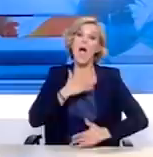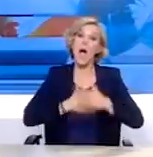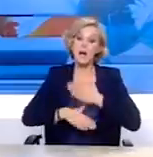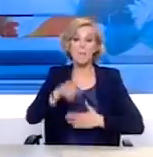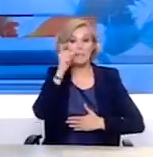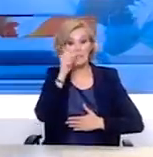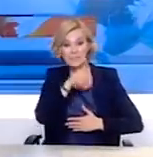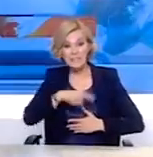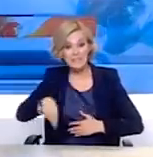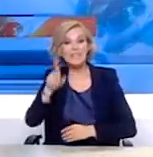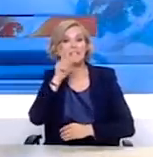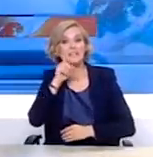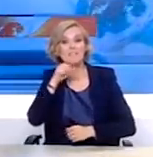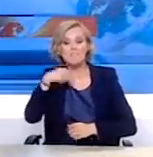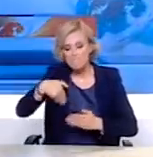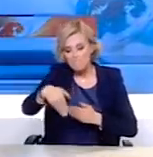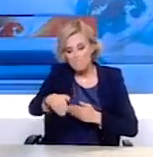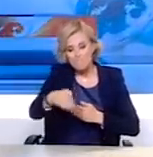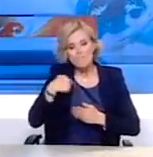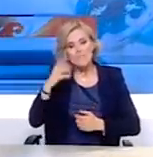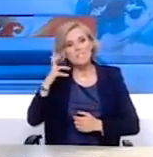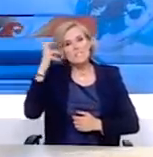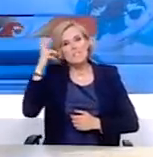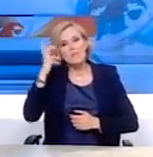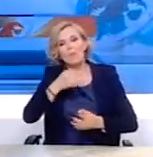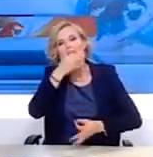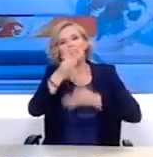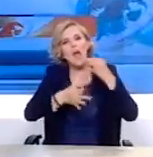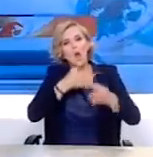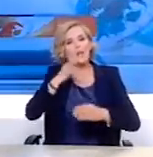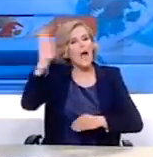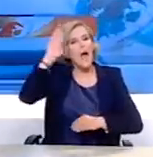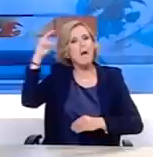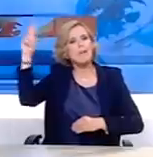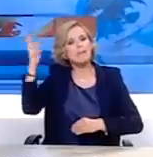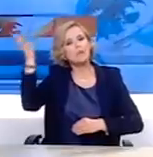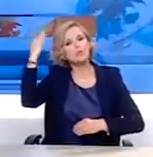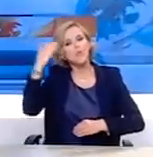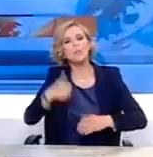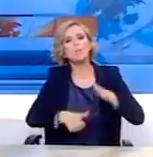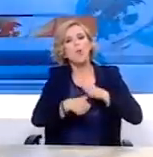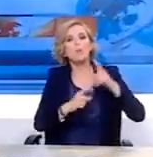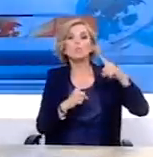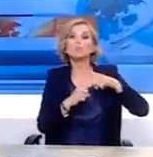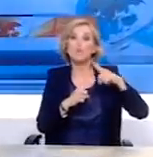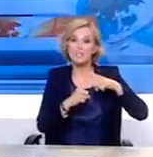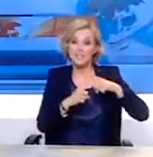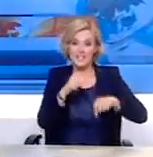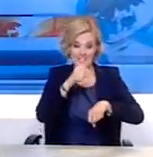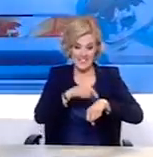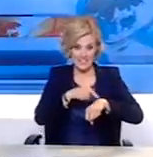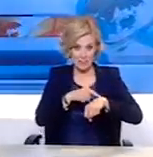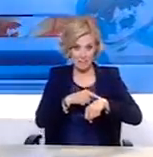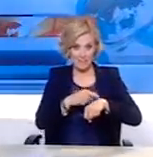κύριοι, αυτές τις ημέρες μου έρχονται στο μυαλό τα λόγια του Winston Churchill: «Κερδίζεις τη ζωή από αυτά που δίνεις». Και σήμερα, με το να